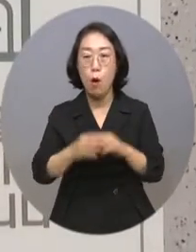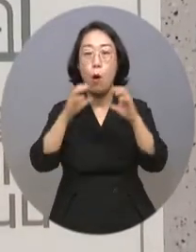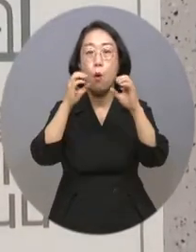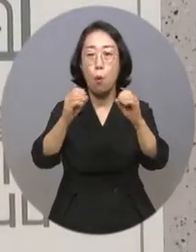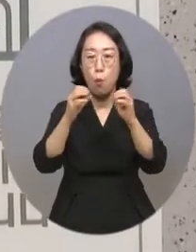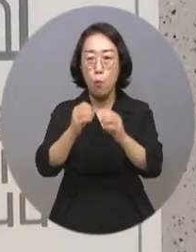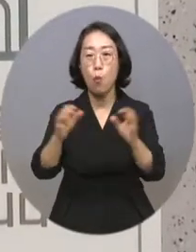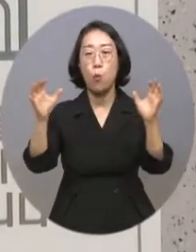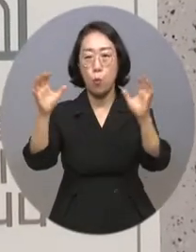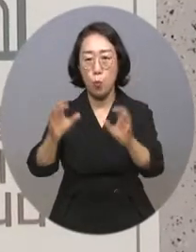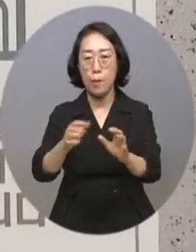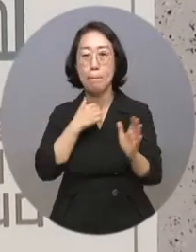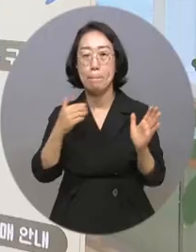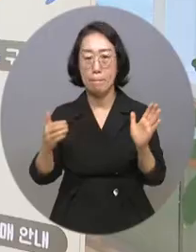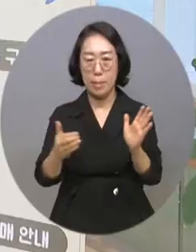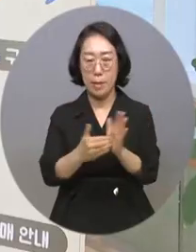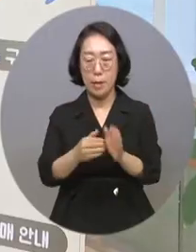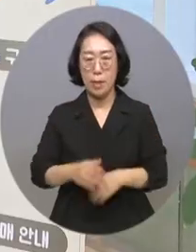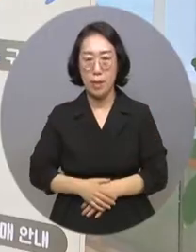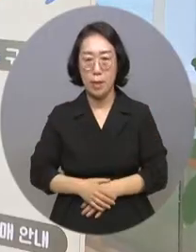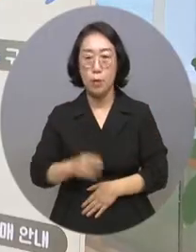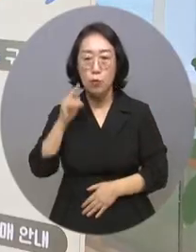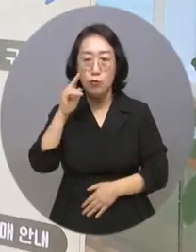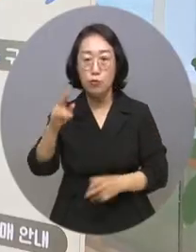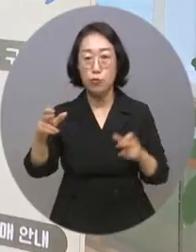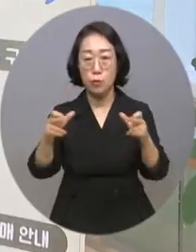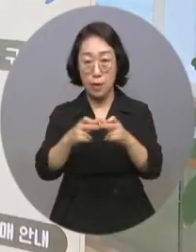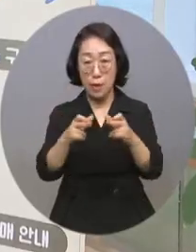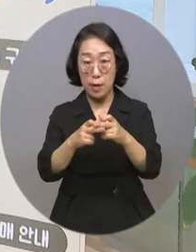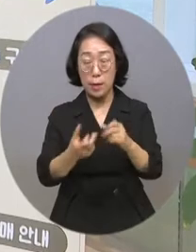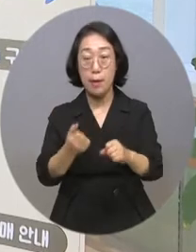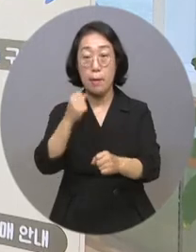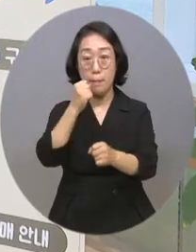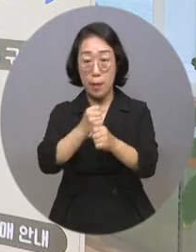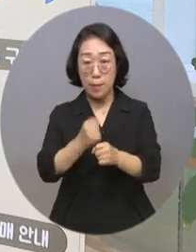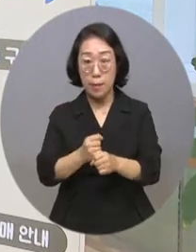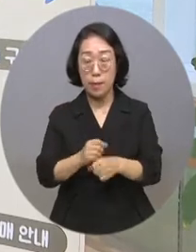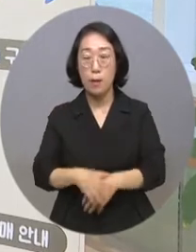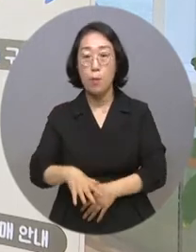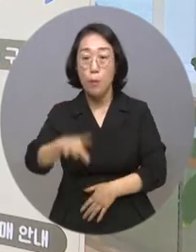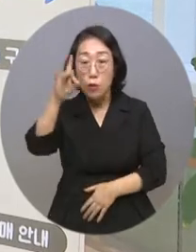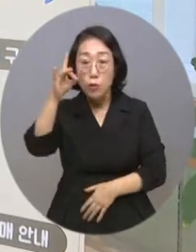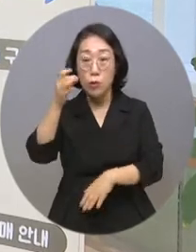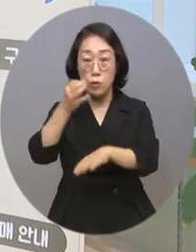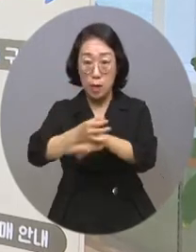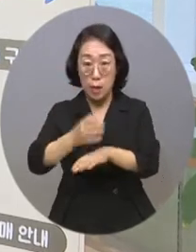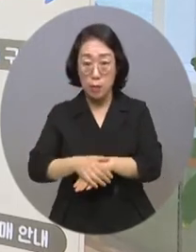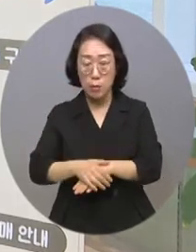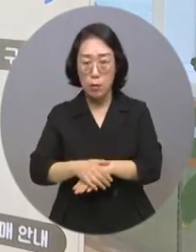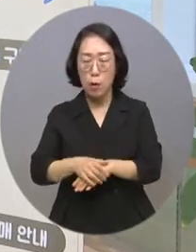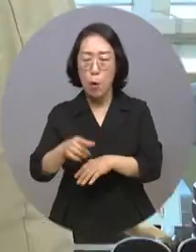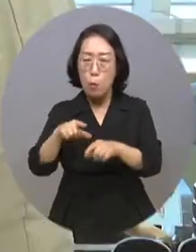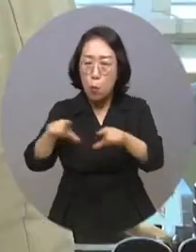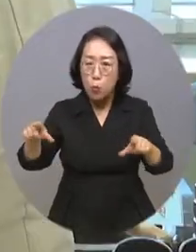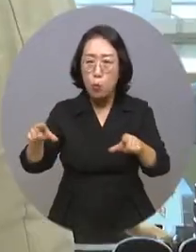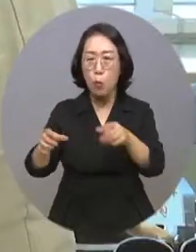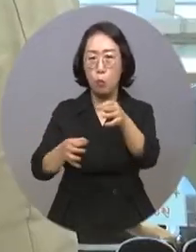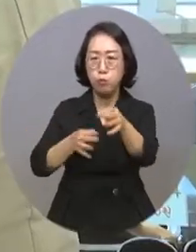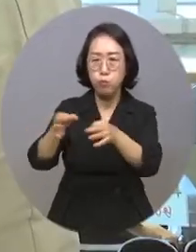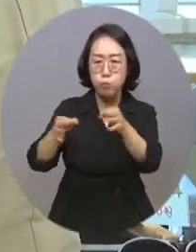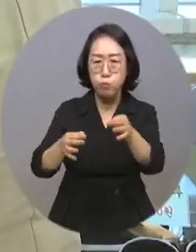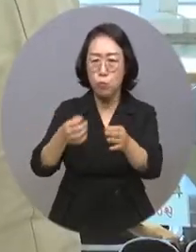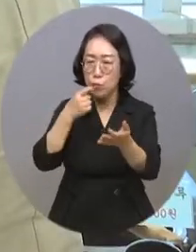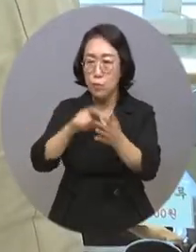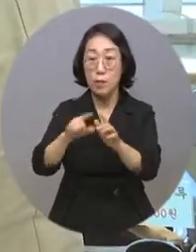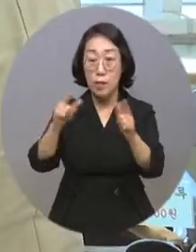행사를 진행했습니다. 중증장애인 생산품 우선구매는 일반 노동시장에 참여하기 어려운